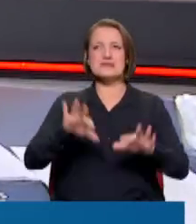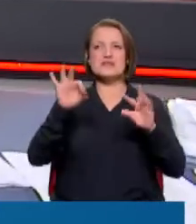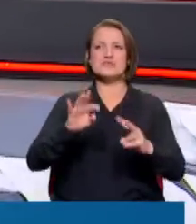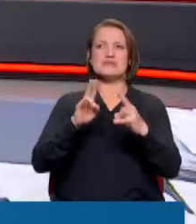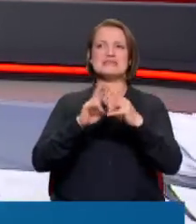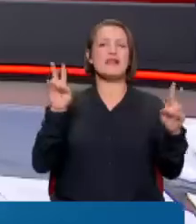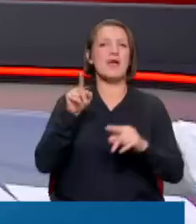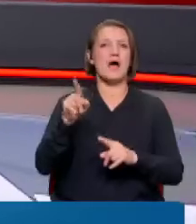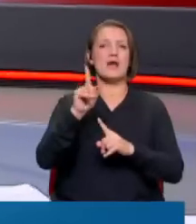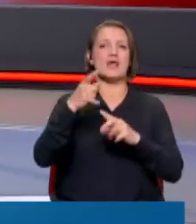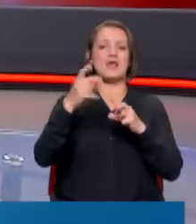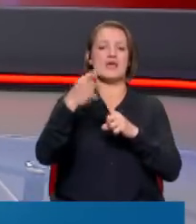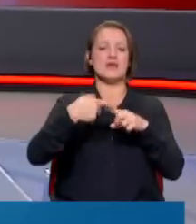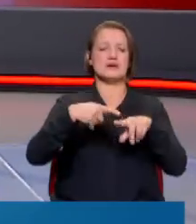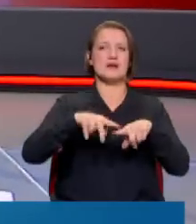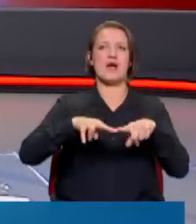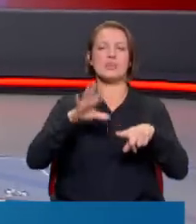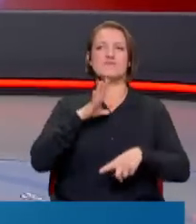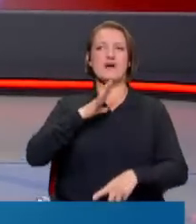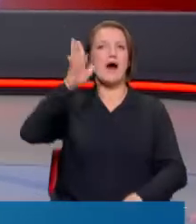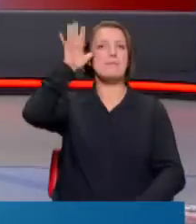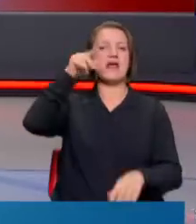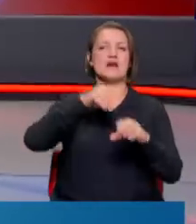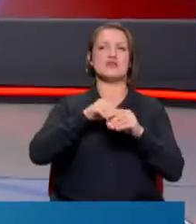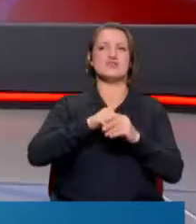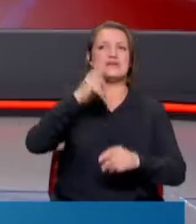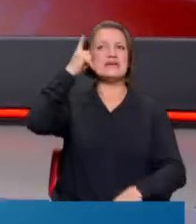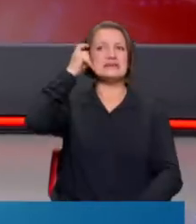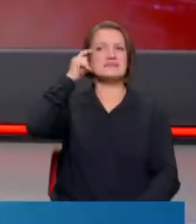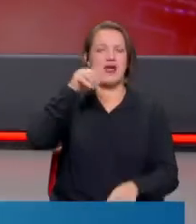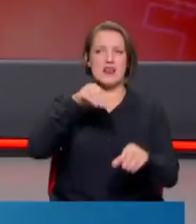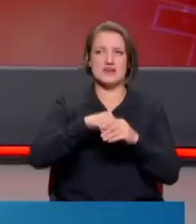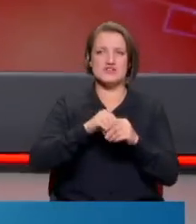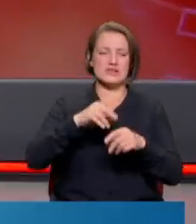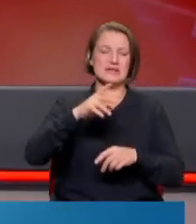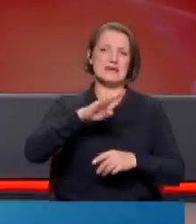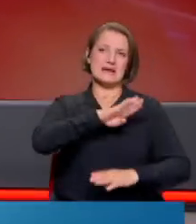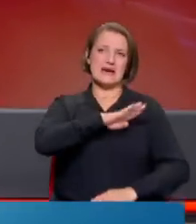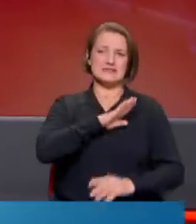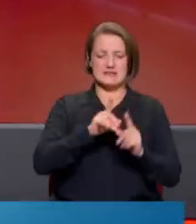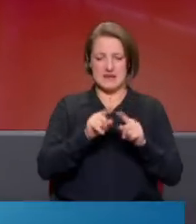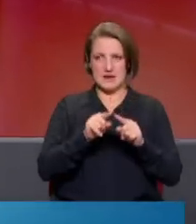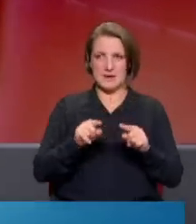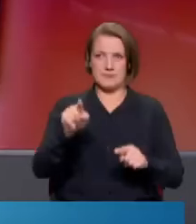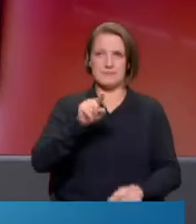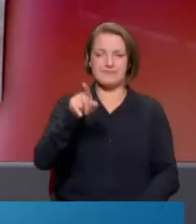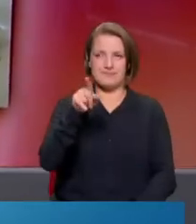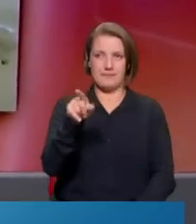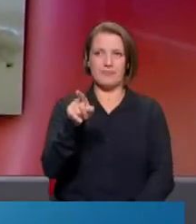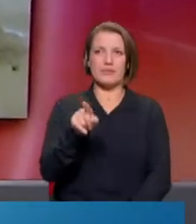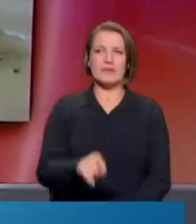sırada burada İran var ABD için İran İsrail için Gazze şeri gaz şeridi